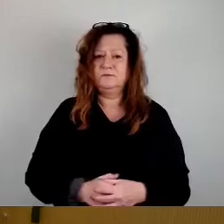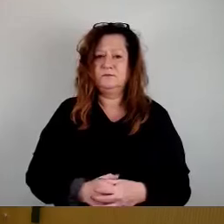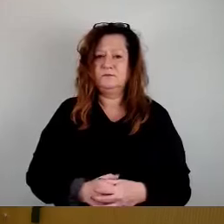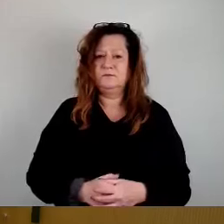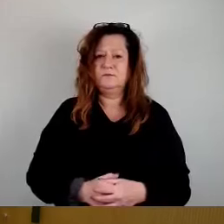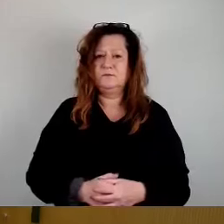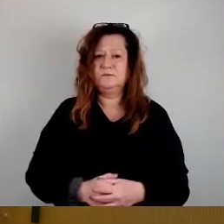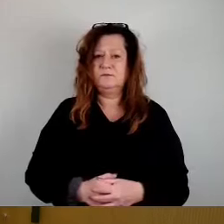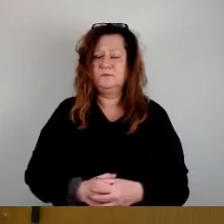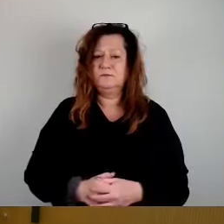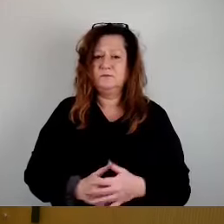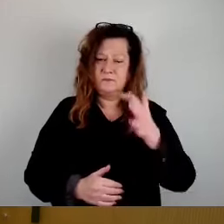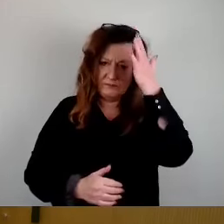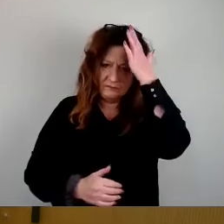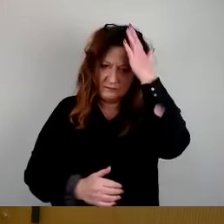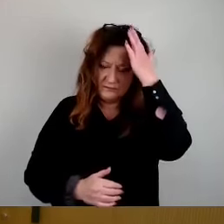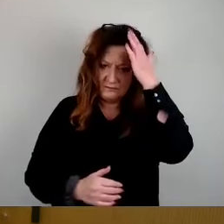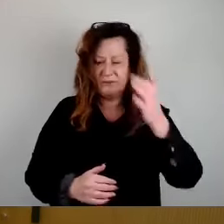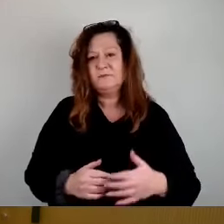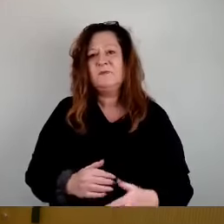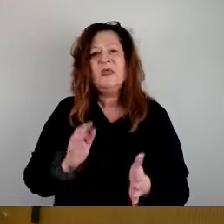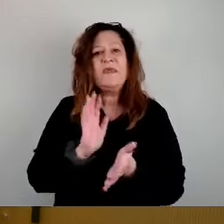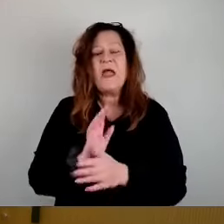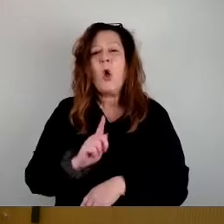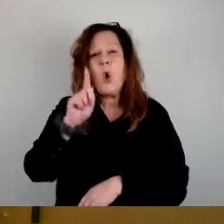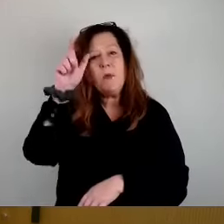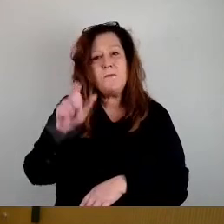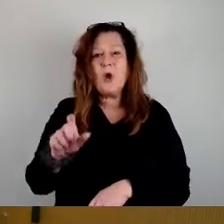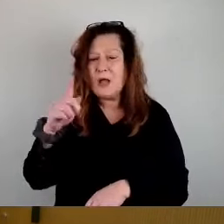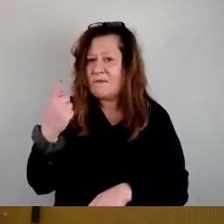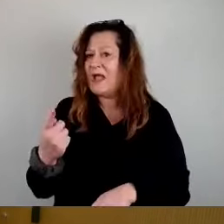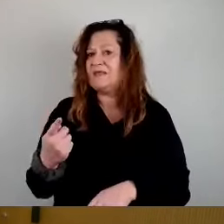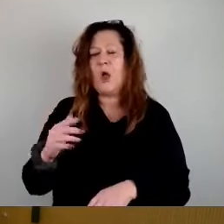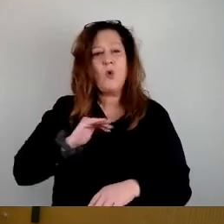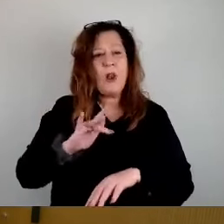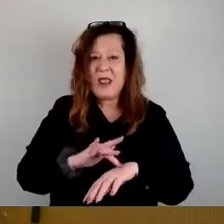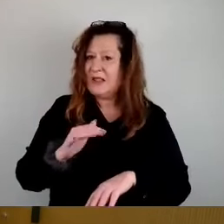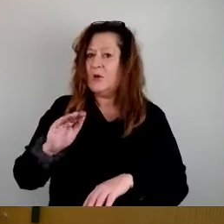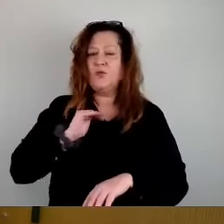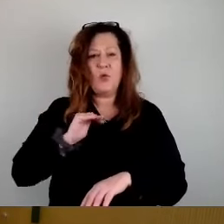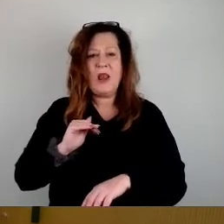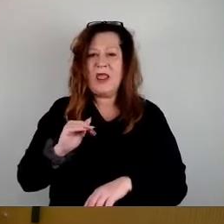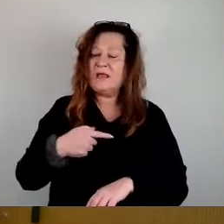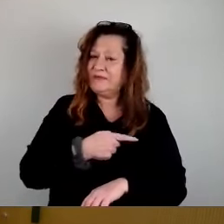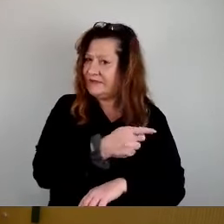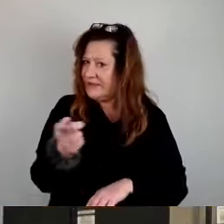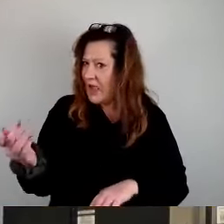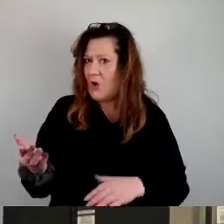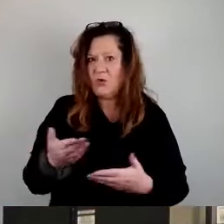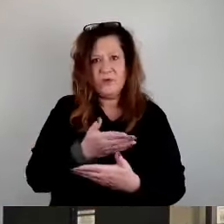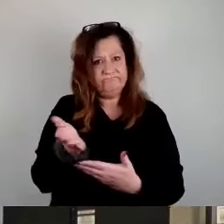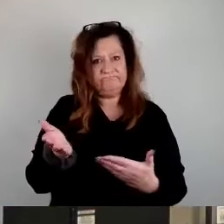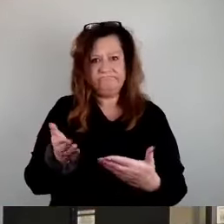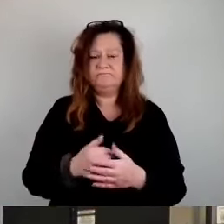Sehr geehrter Herr Oberbürgermeister, liebe Kolleginnen und Kollegen, liebe Menschen im Saal und draußen im Stream. Ich möchte auf zwei